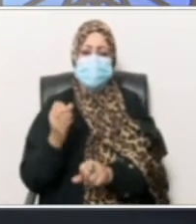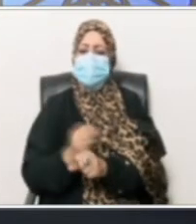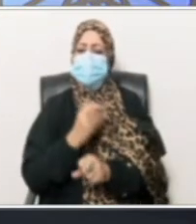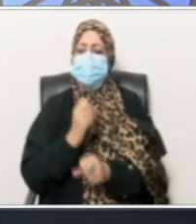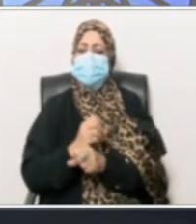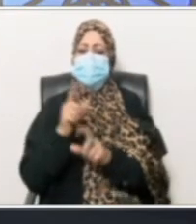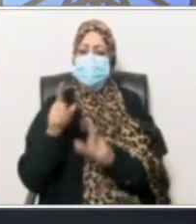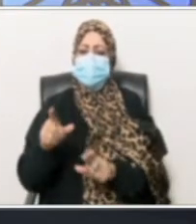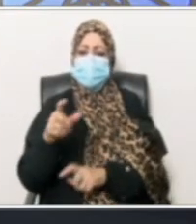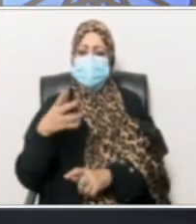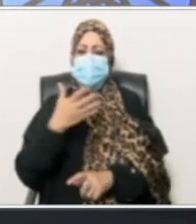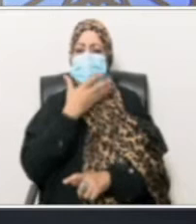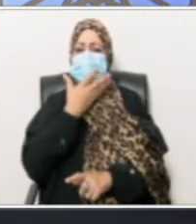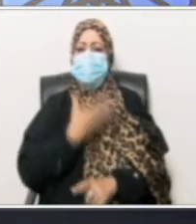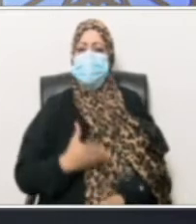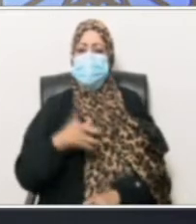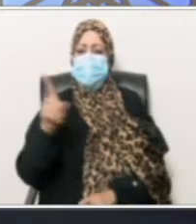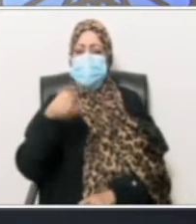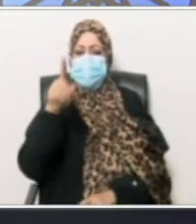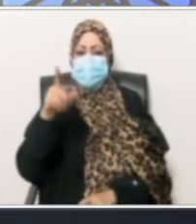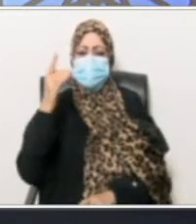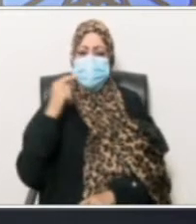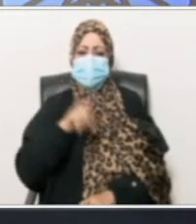في العقيده، وشارب للدخان،